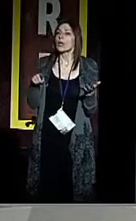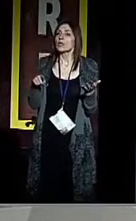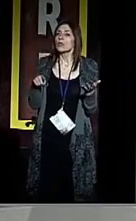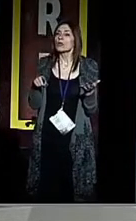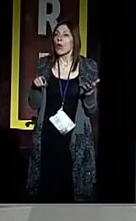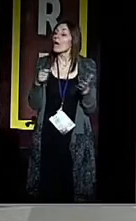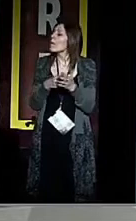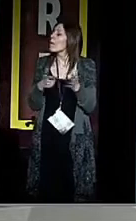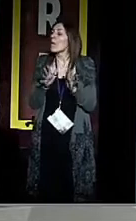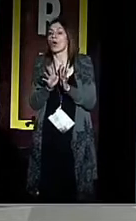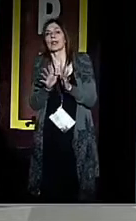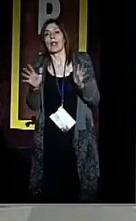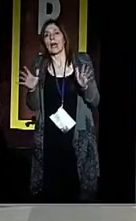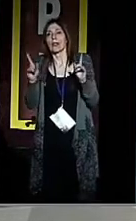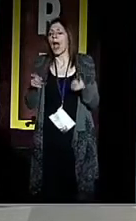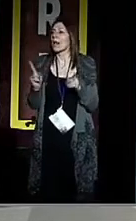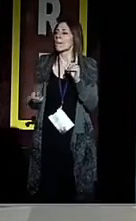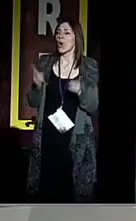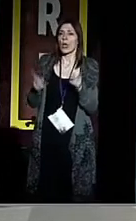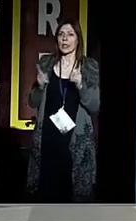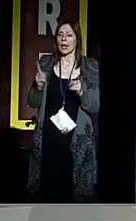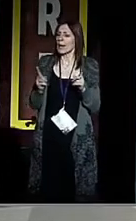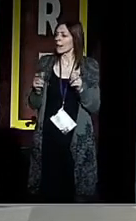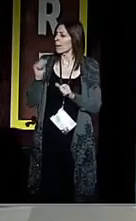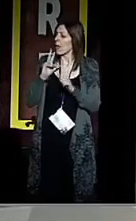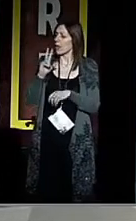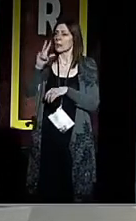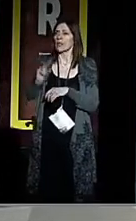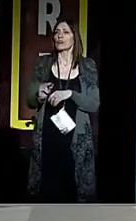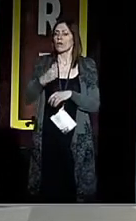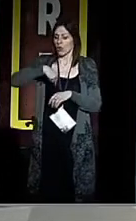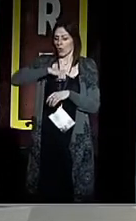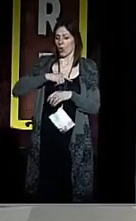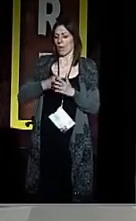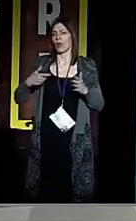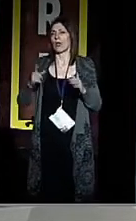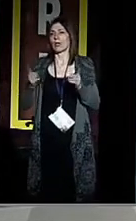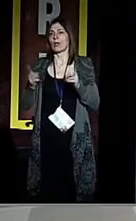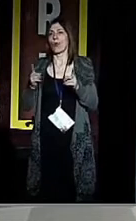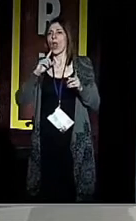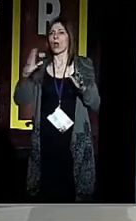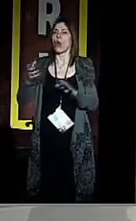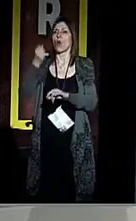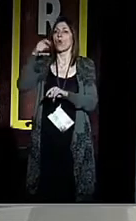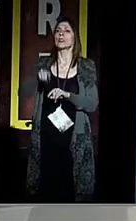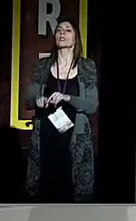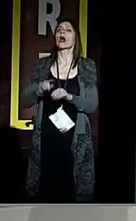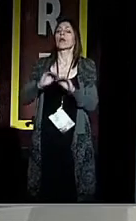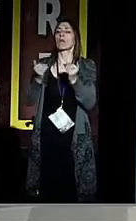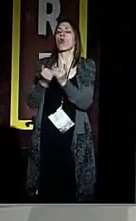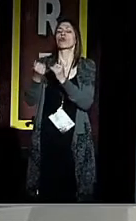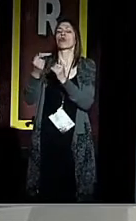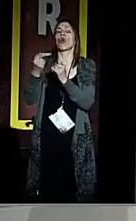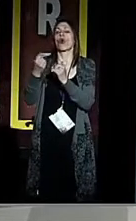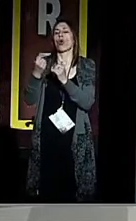è fondamentale anche politicamente, perché dicevo che per noi è fondamentale riconquistare il mondo della scuola?